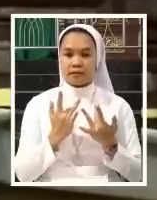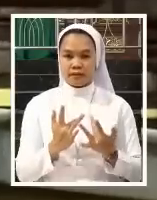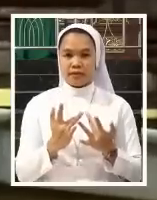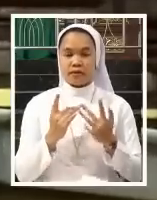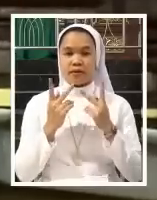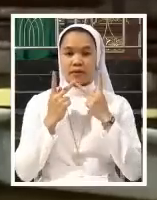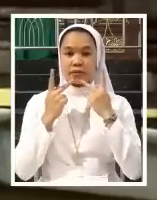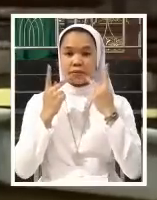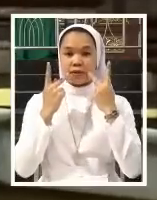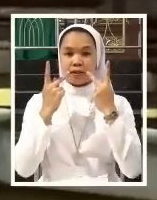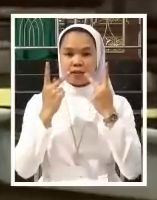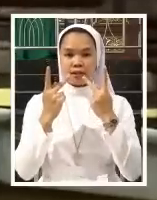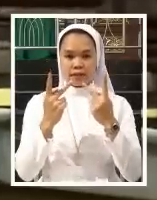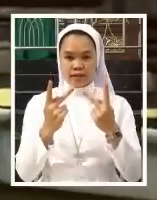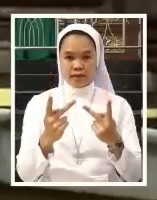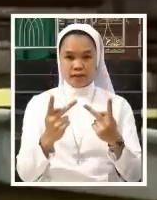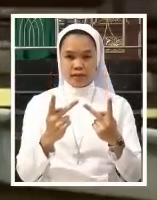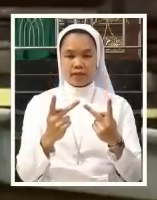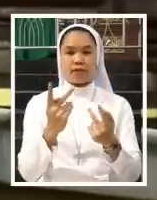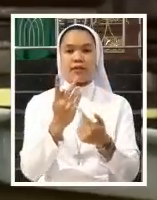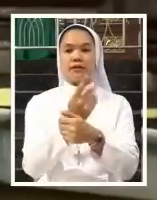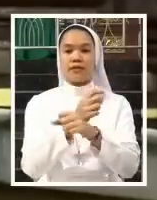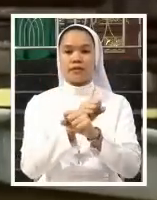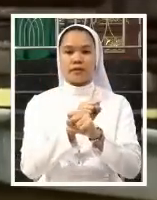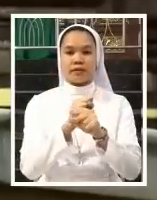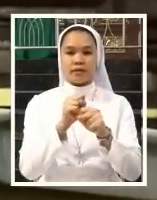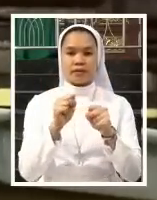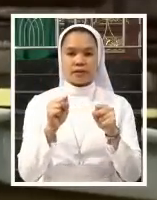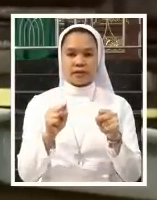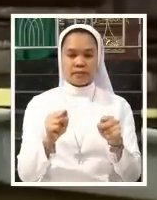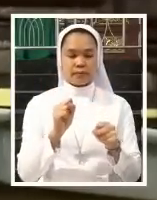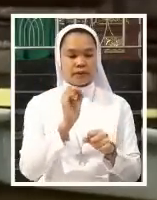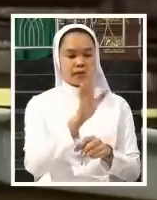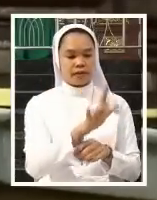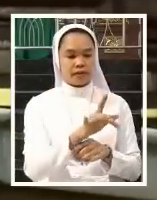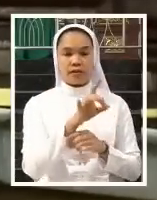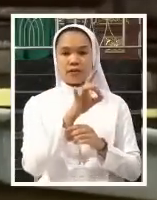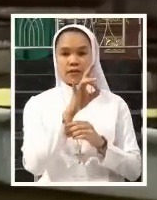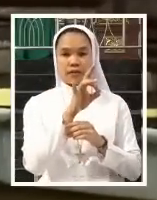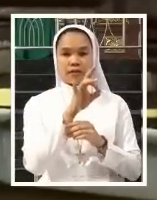Magrukyaw kan pagtalingkas sa mga bihag.